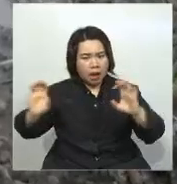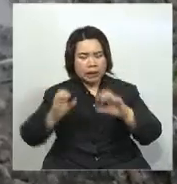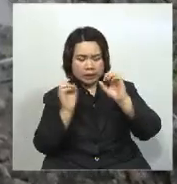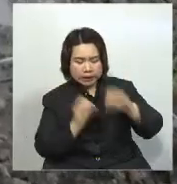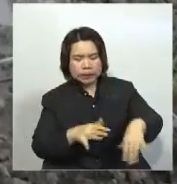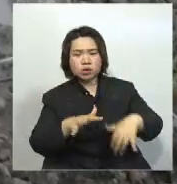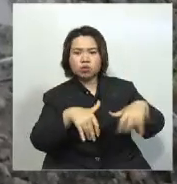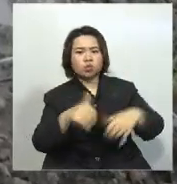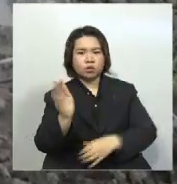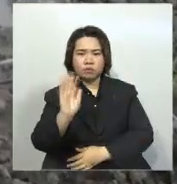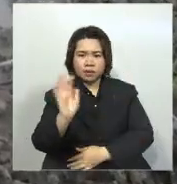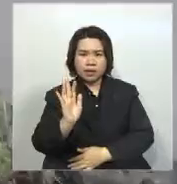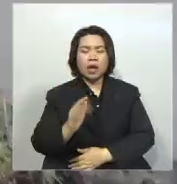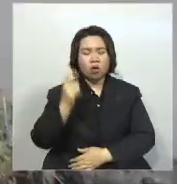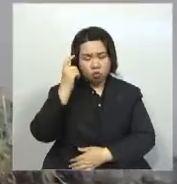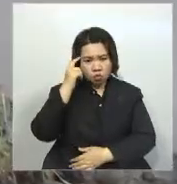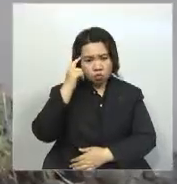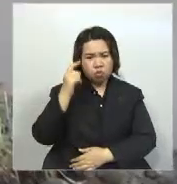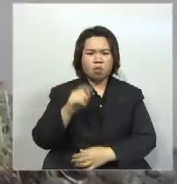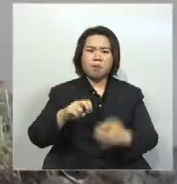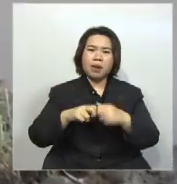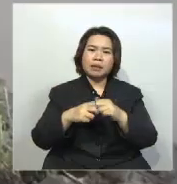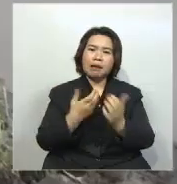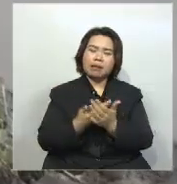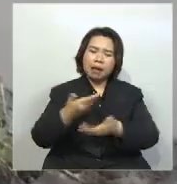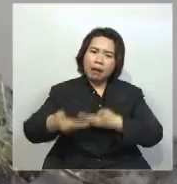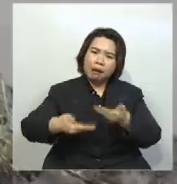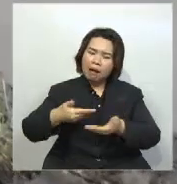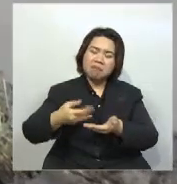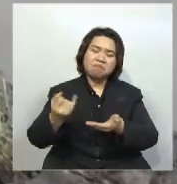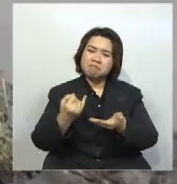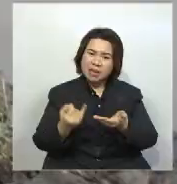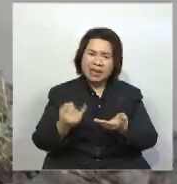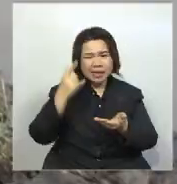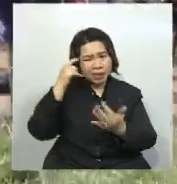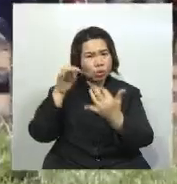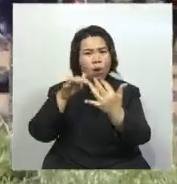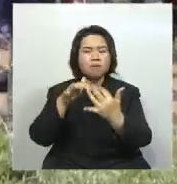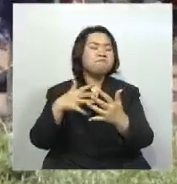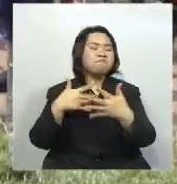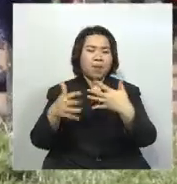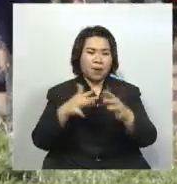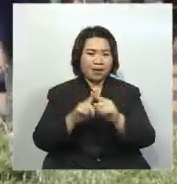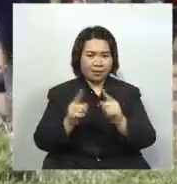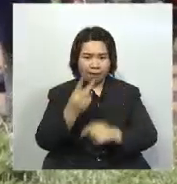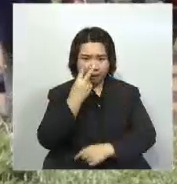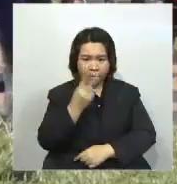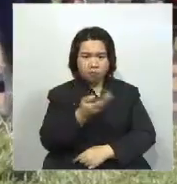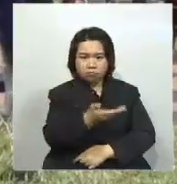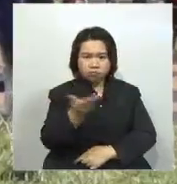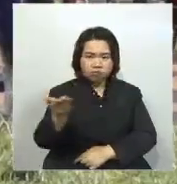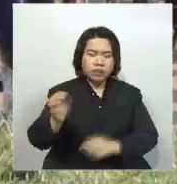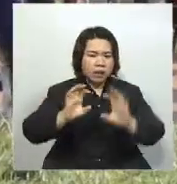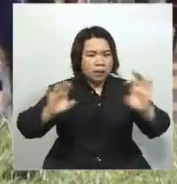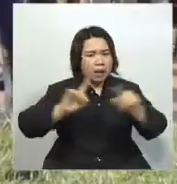ประชาชนถึงแม้ว่ารอบนี้จะได้ราคาไม่ค่อยดีตามที่คาดหวังแต่อย่างน้อยก็ได้เห็นค่ะว่าหน่วยงานไม่เคยทิ้งชาว